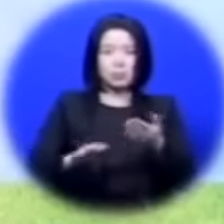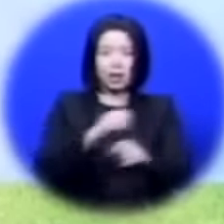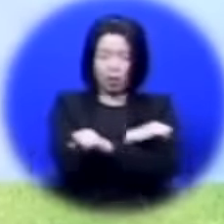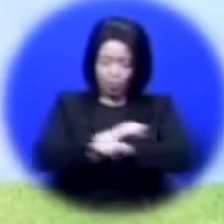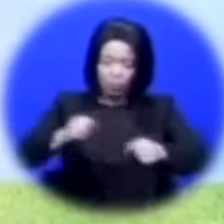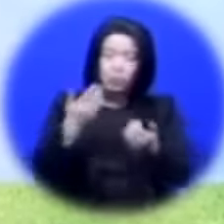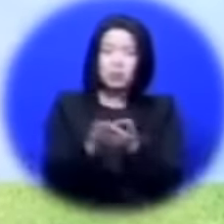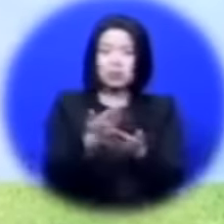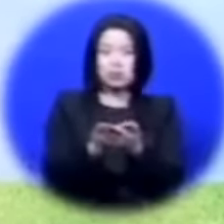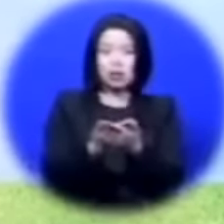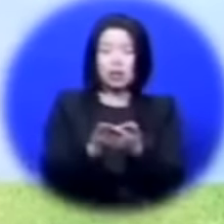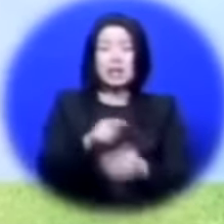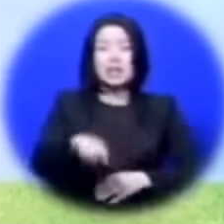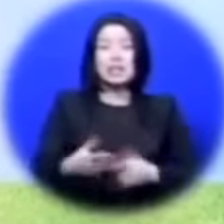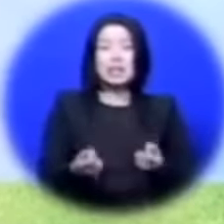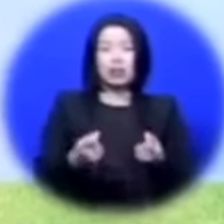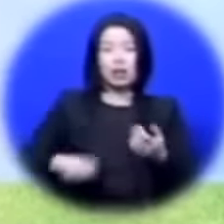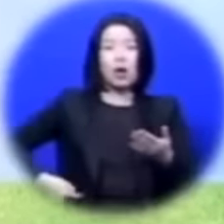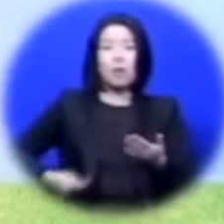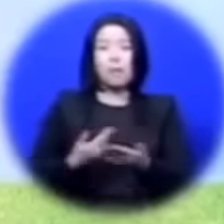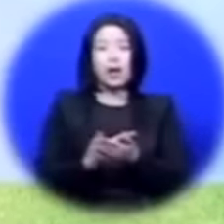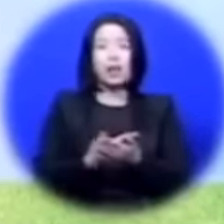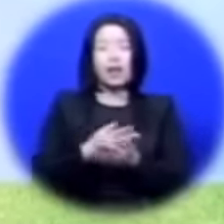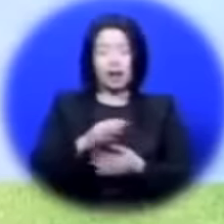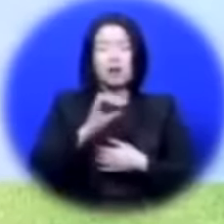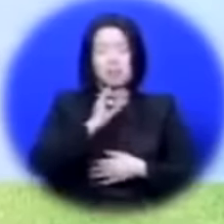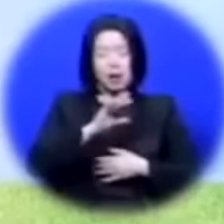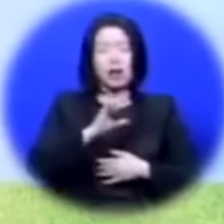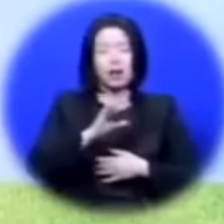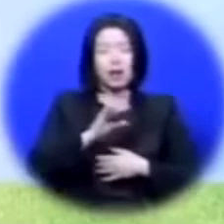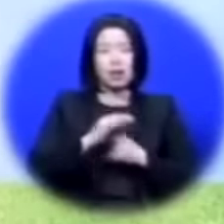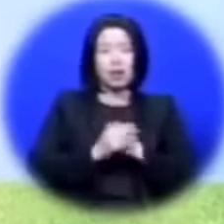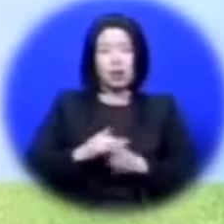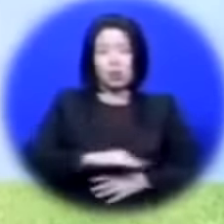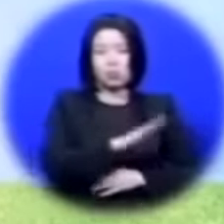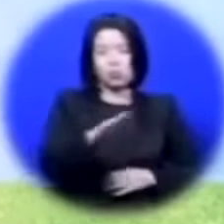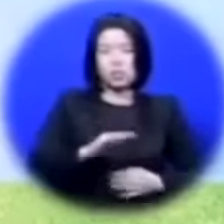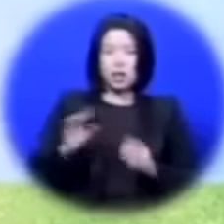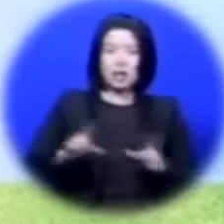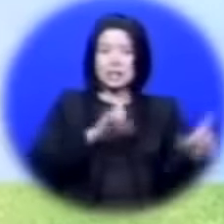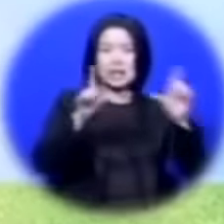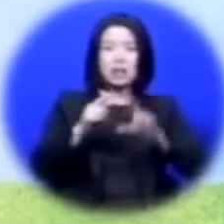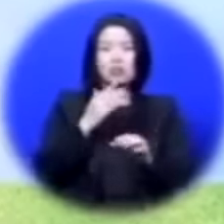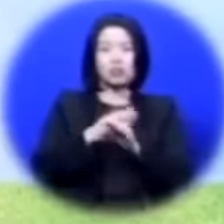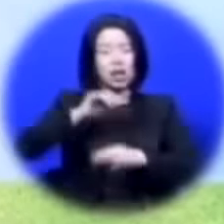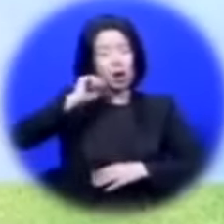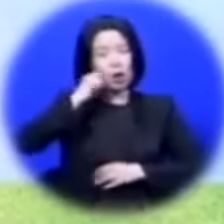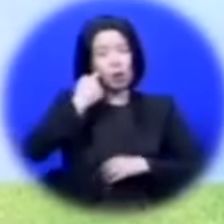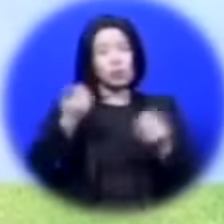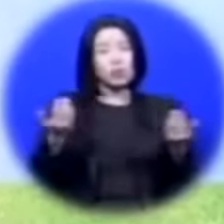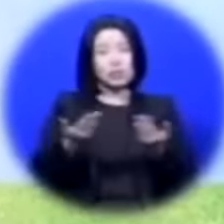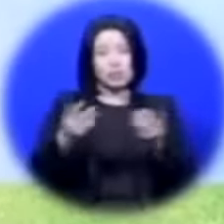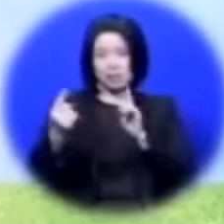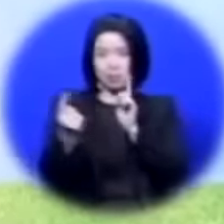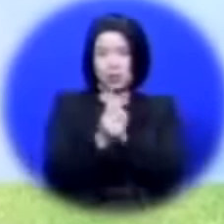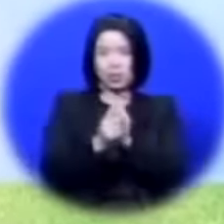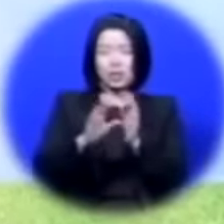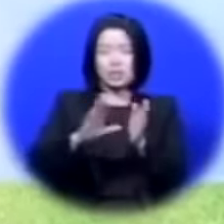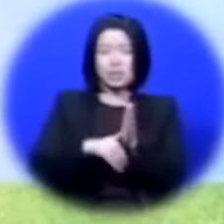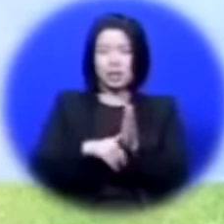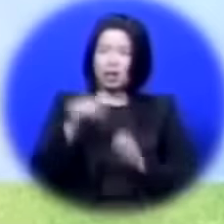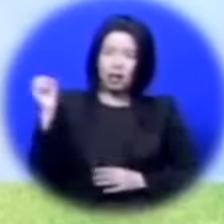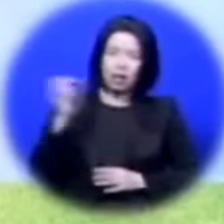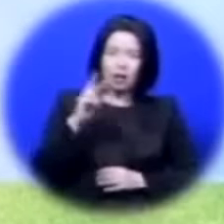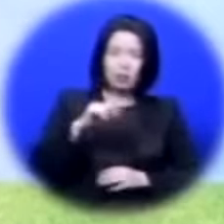주세요 그렇게 회개하면 되는 거예요 우리가 살다가 어려운 일을 만났을 때 갑자기 마음속에